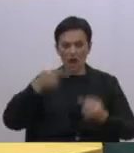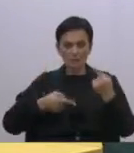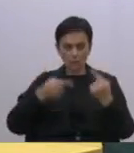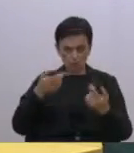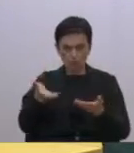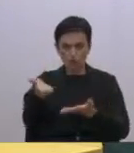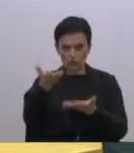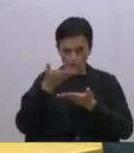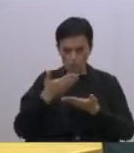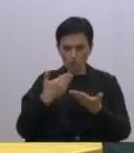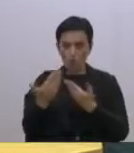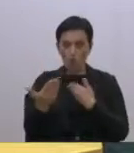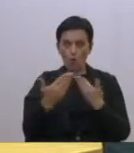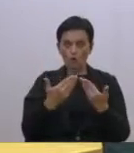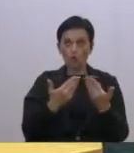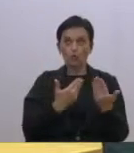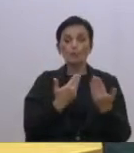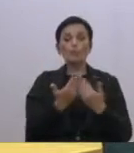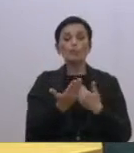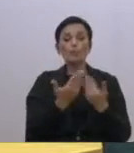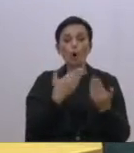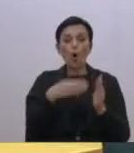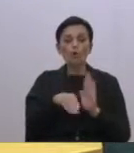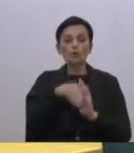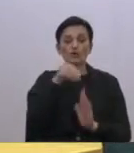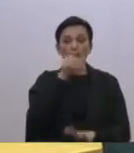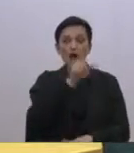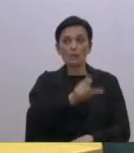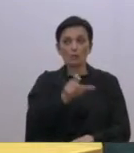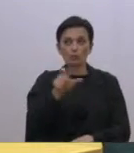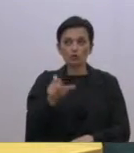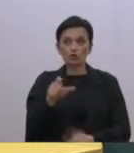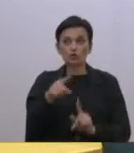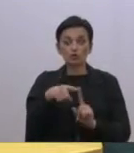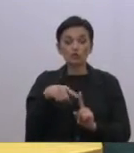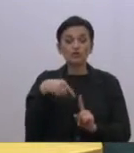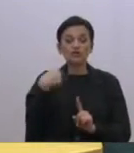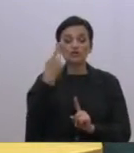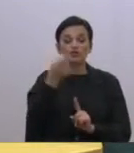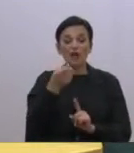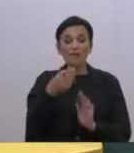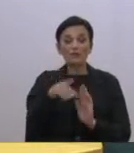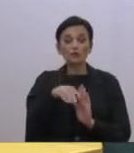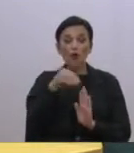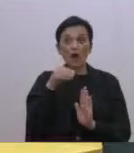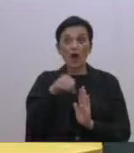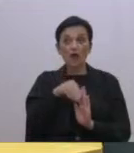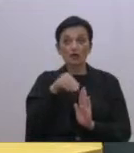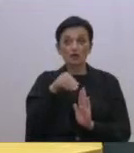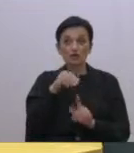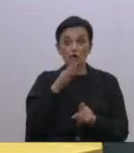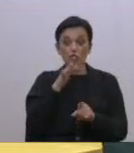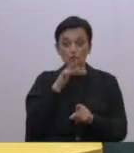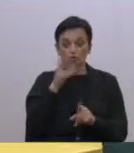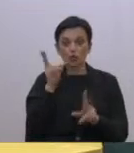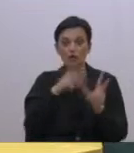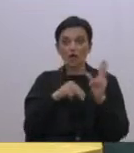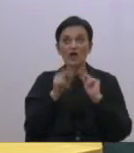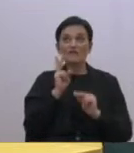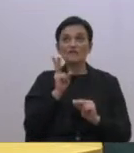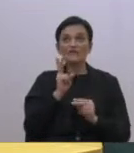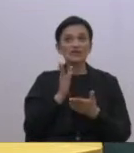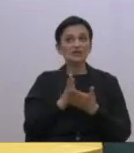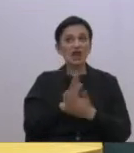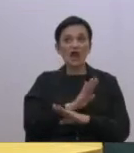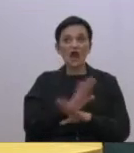მოგიწოდებთ თქვენს და მოუწოდებთ ამ მომრჩეველს, რომ შემდგომ არჩევნებზე გაითვალისწინოს, ვინ არ არის